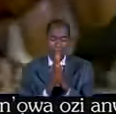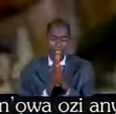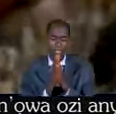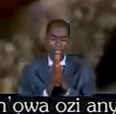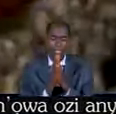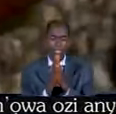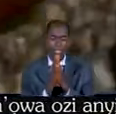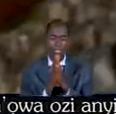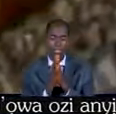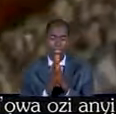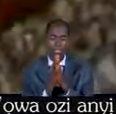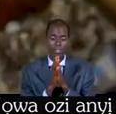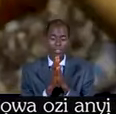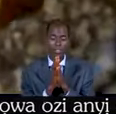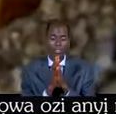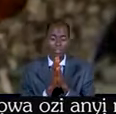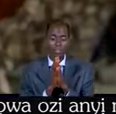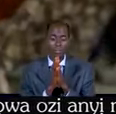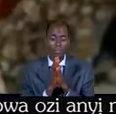Amen.